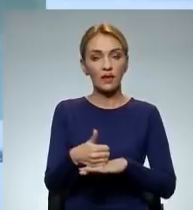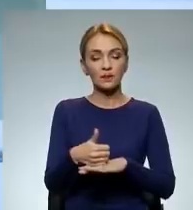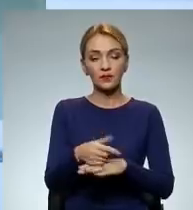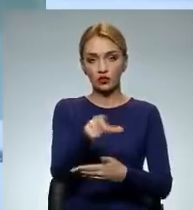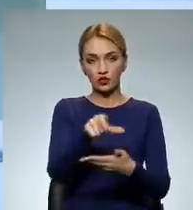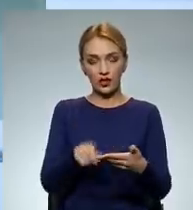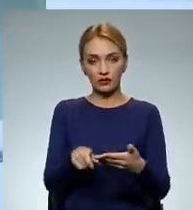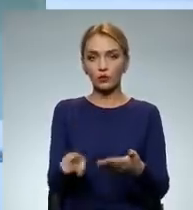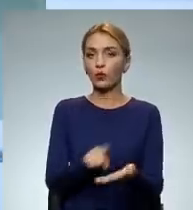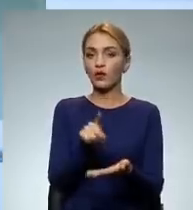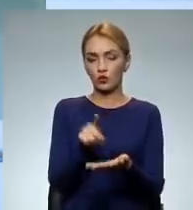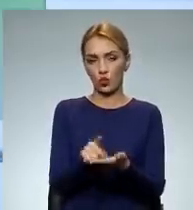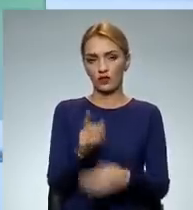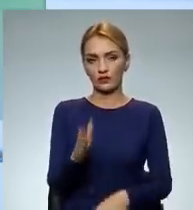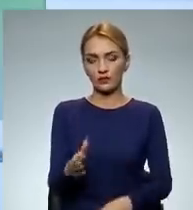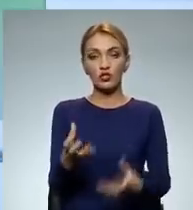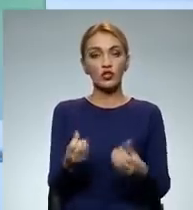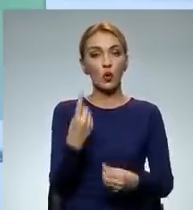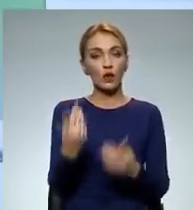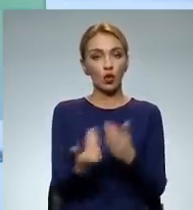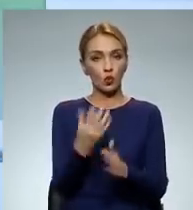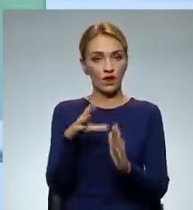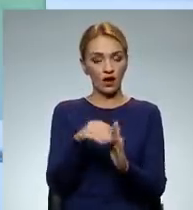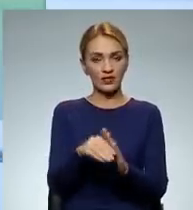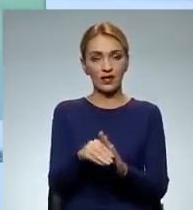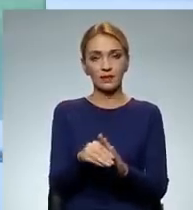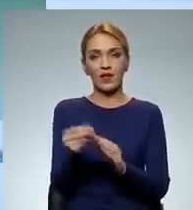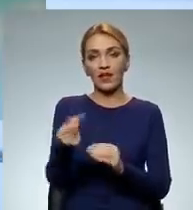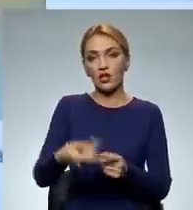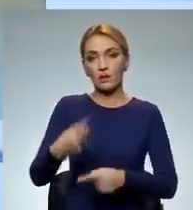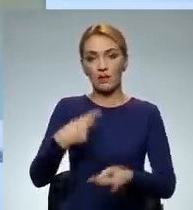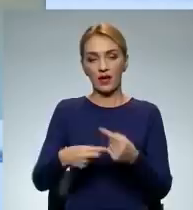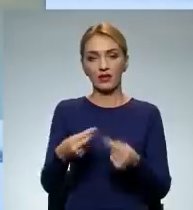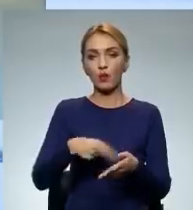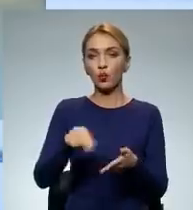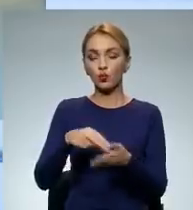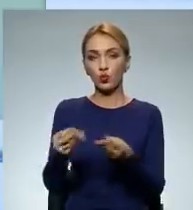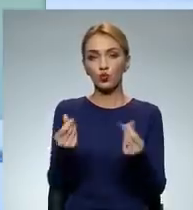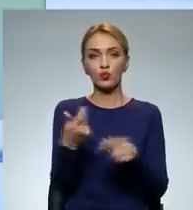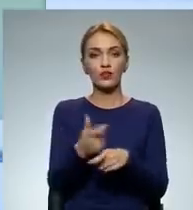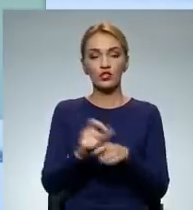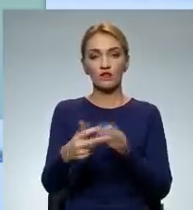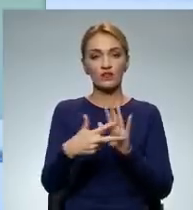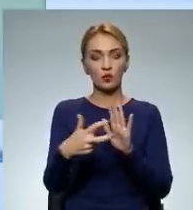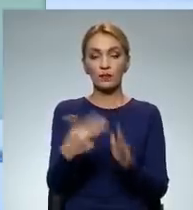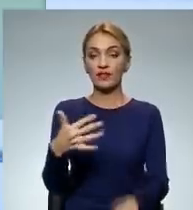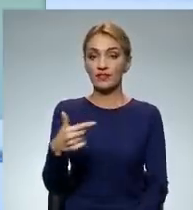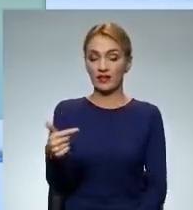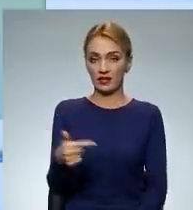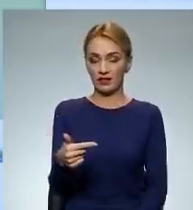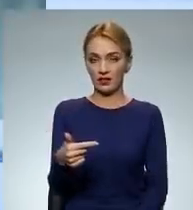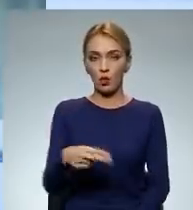чеки стануть обов'язковими. Ще одна новація – так званий кешбек, який вводиться для покупок на суму більше 850